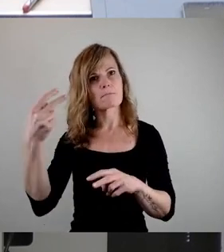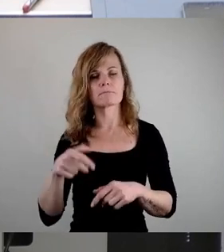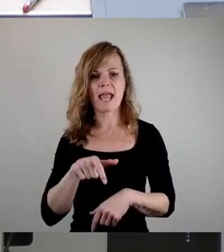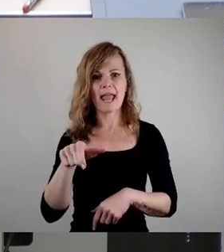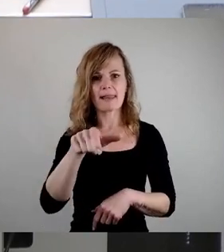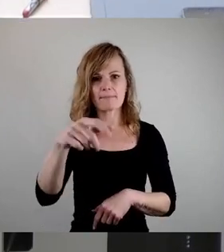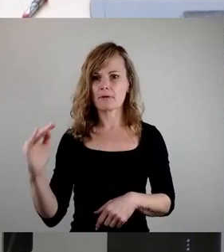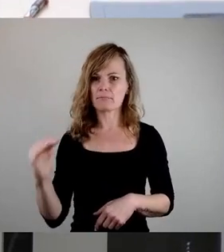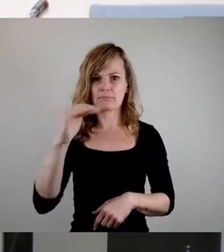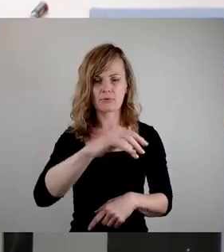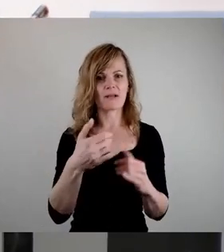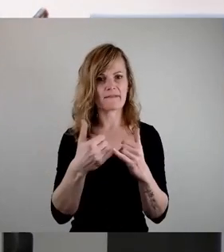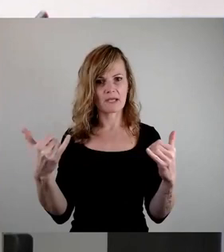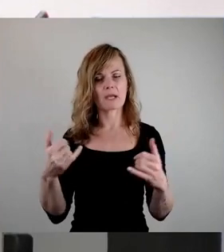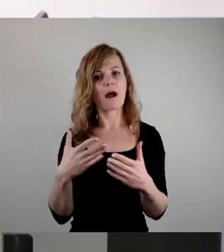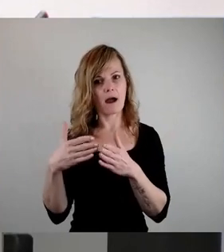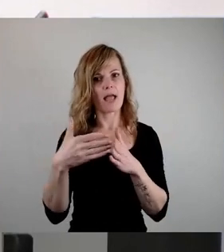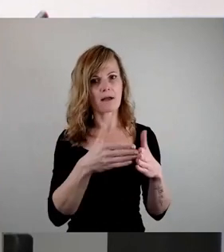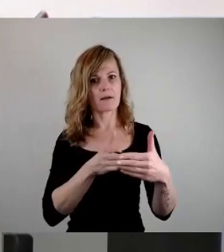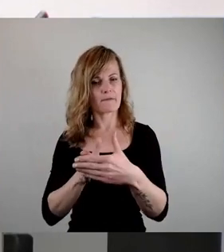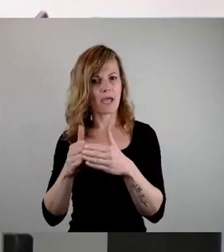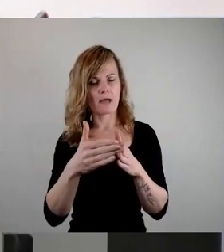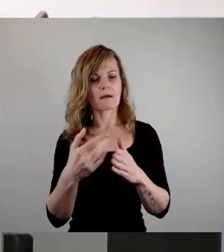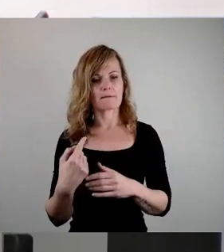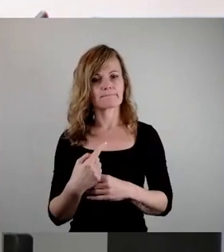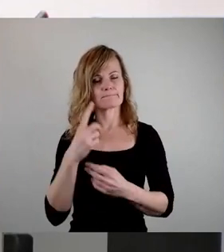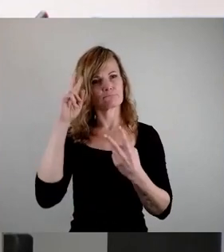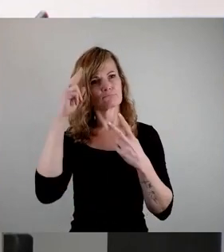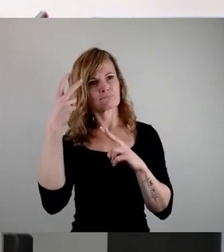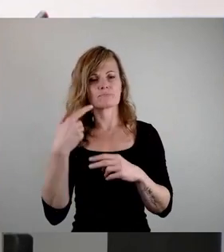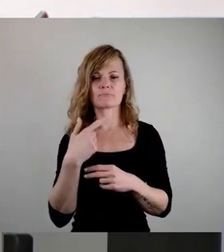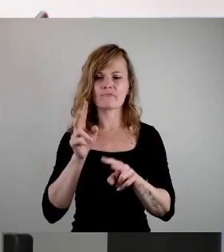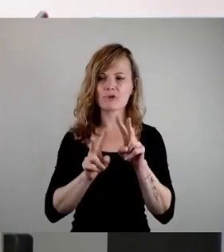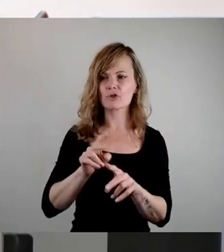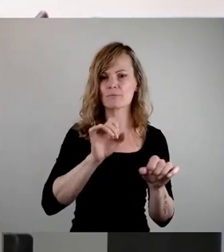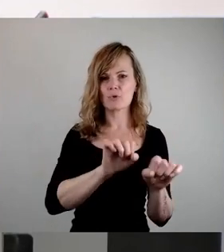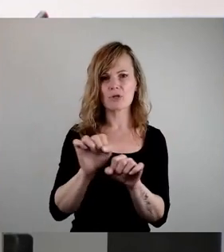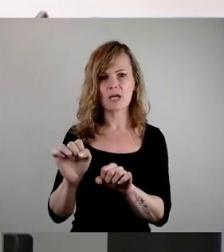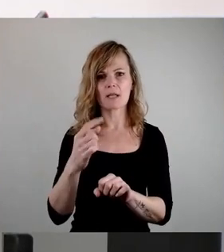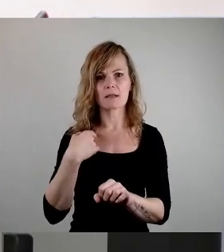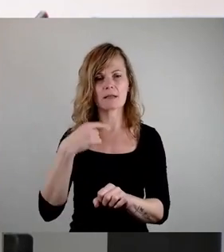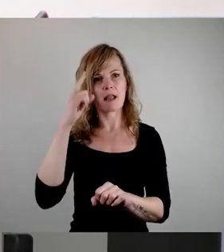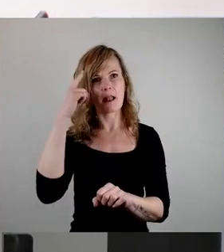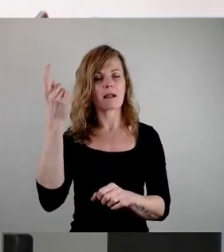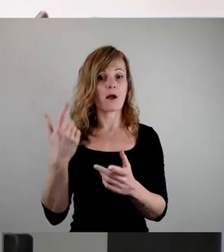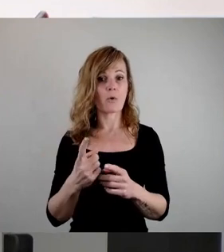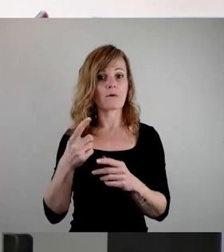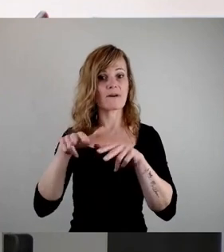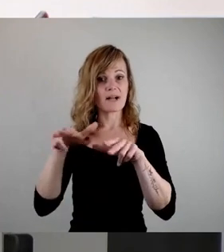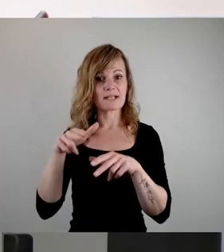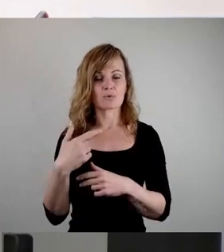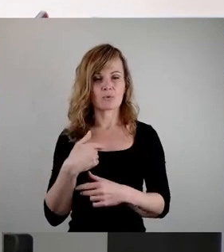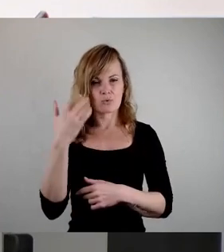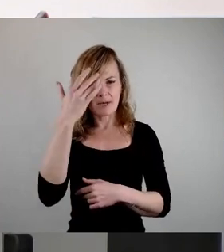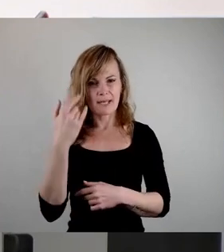statt. Es wurden verschiedene Varianten erdacht. Es gab auch durchaus abenteuerliche Ideen seitens der Verwaltung und der Fraktionen im